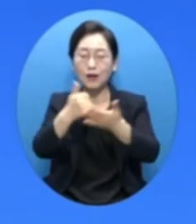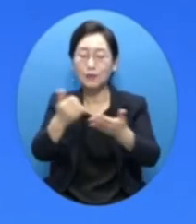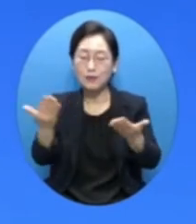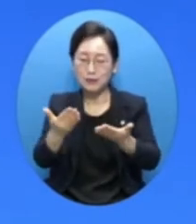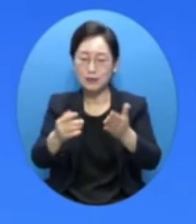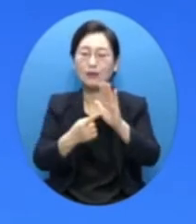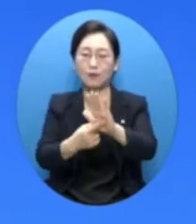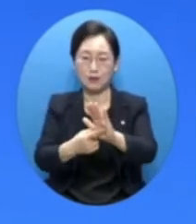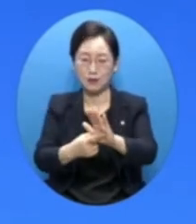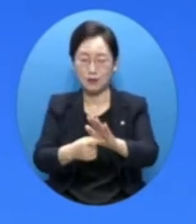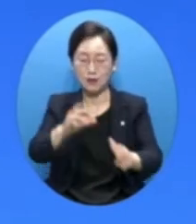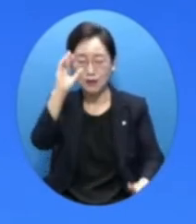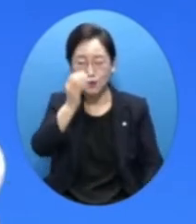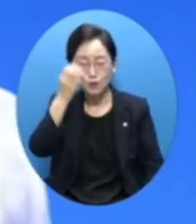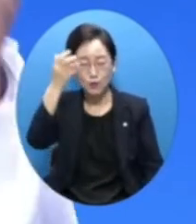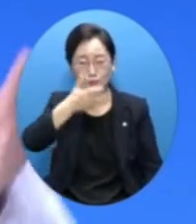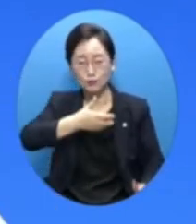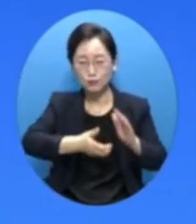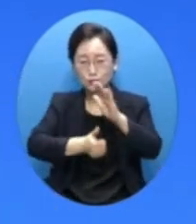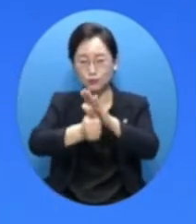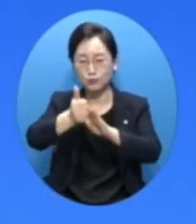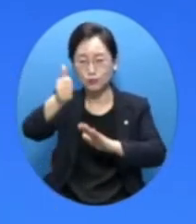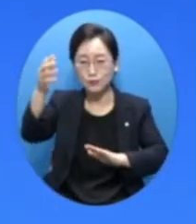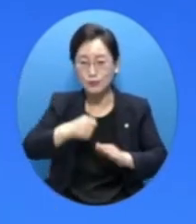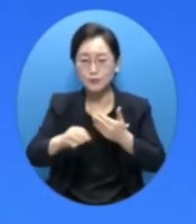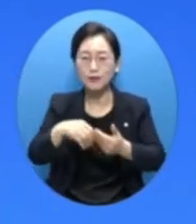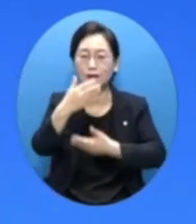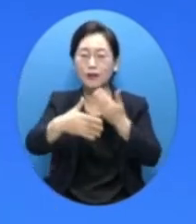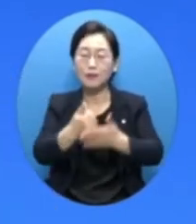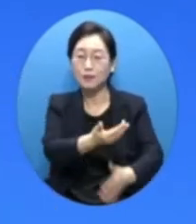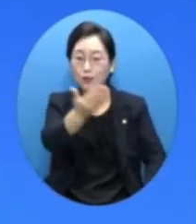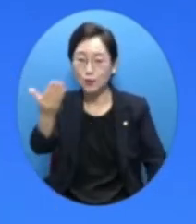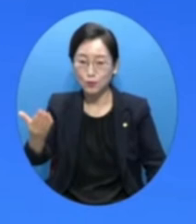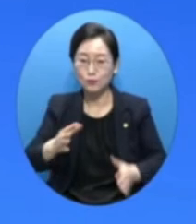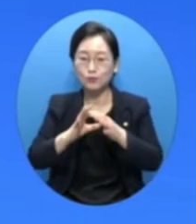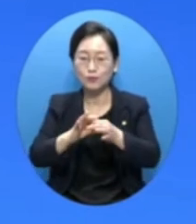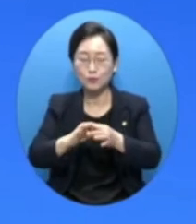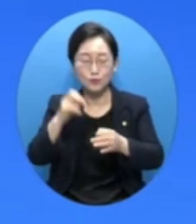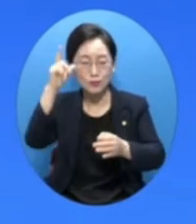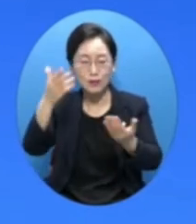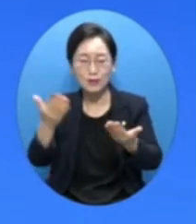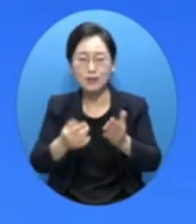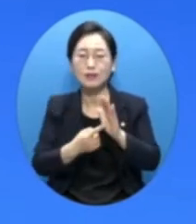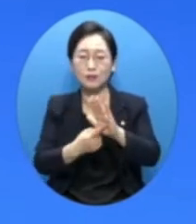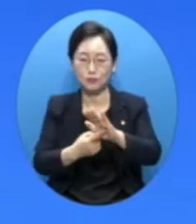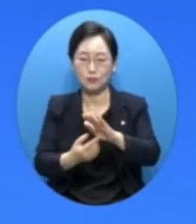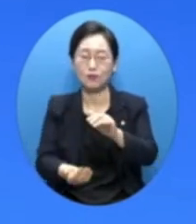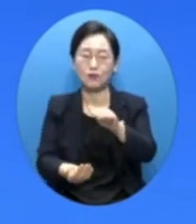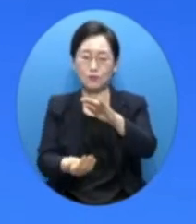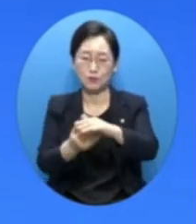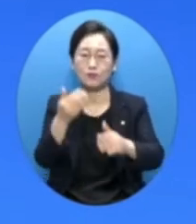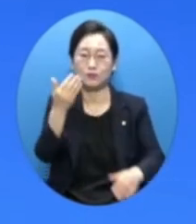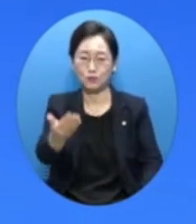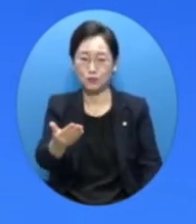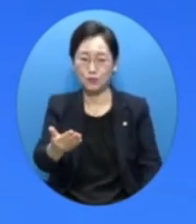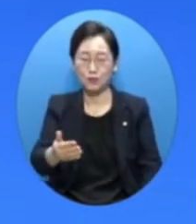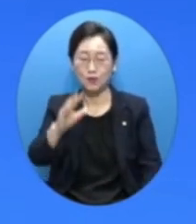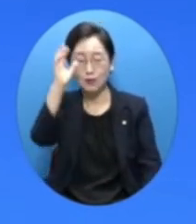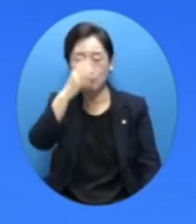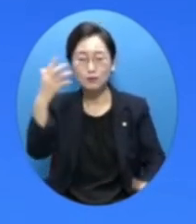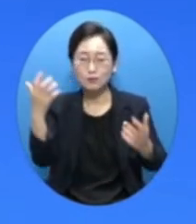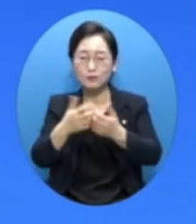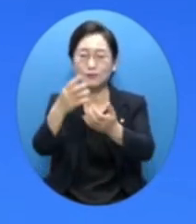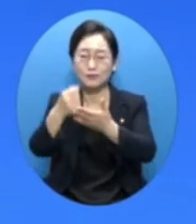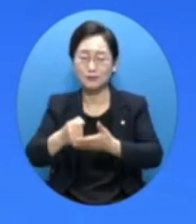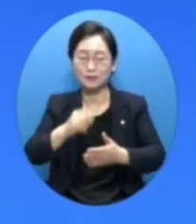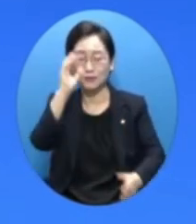것입니다. 그렇게 한 꿈과 희망을 갖고 나면 하나님께서 여러분 통해서 위대한 역사를 이루어 주실 것입니다. 우리 모두가 성령으로 충만함 받아서